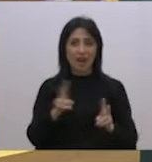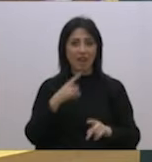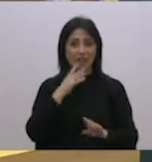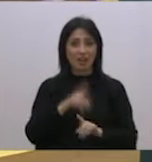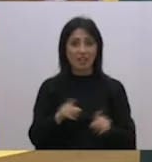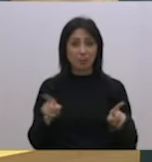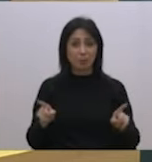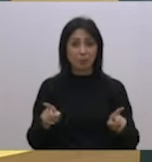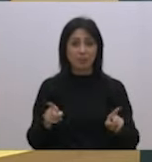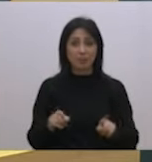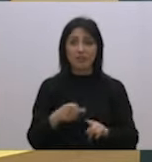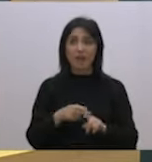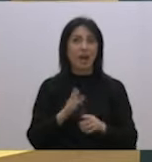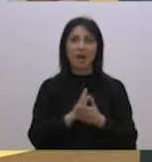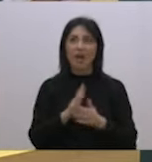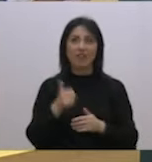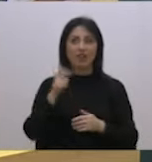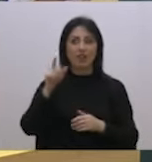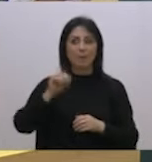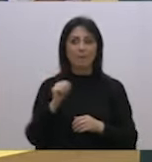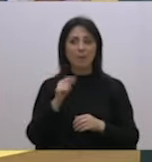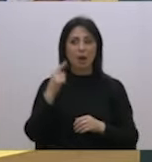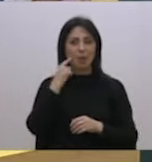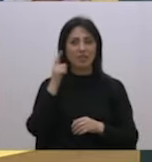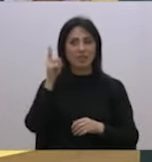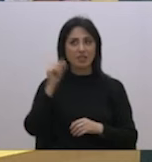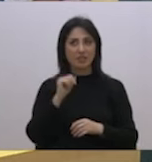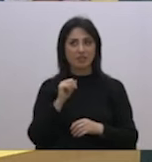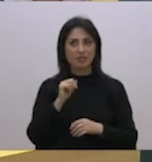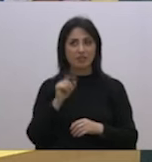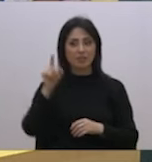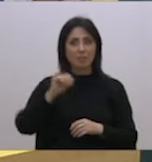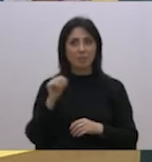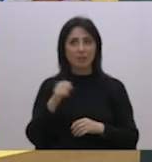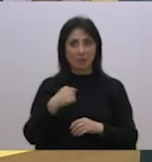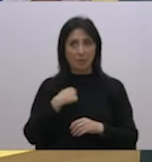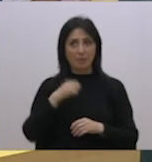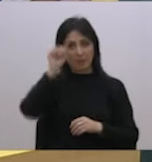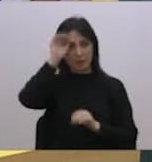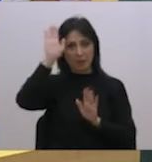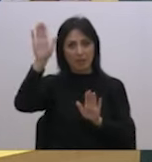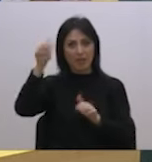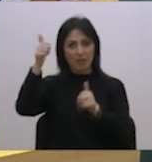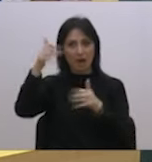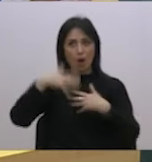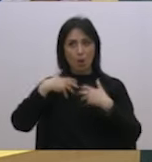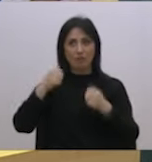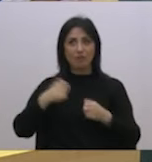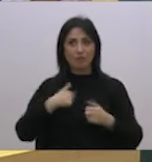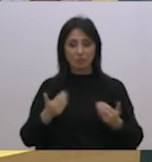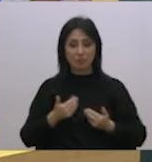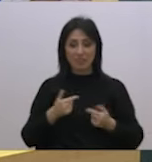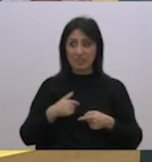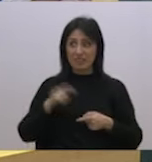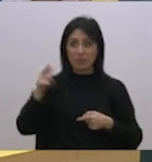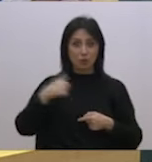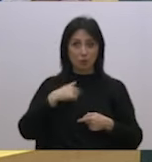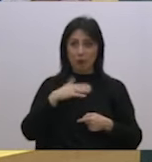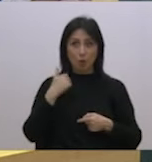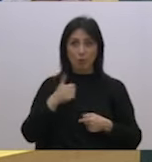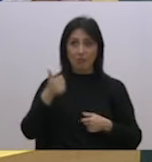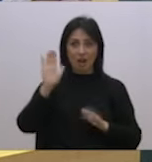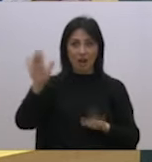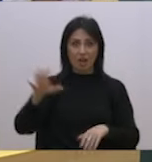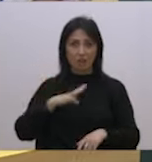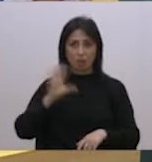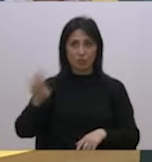tuhe. Imitor vara, e cargi, e megovar se țineva. Tu e megovar, zmet ma ca umar jos, mare e megovar, ce mi se tot scle, tu avarunda. Cargaticos,